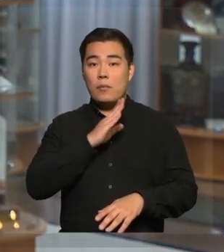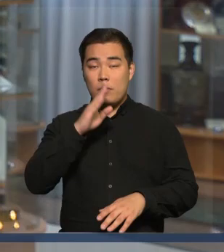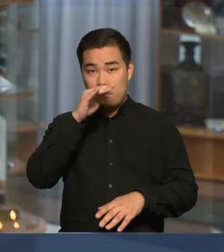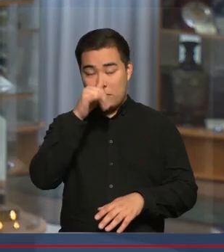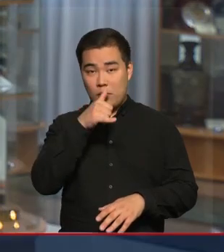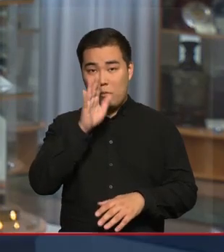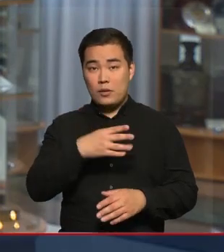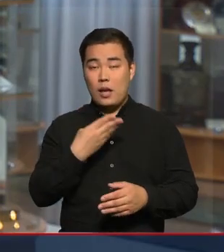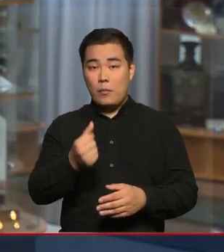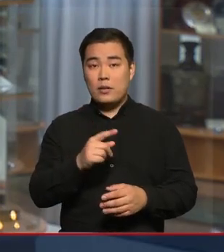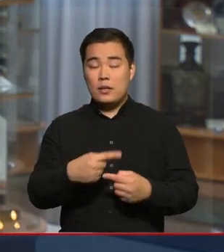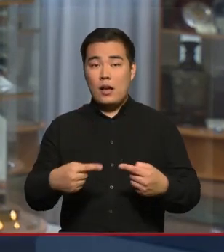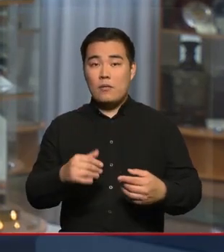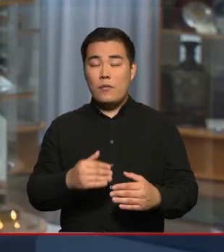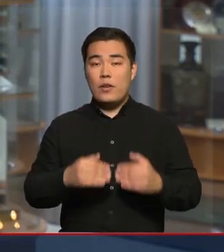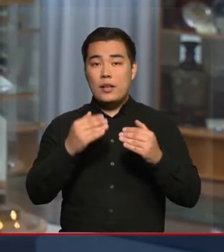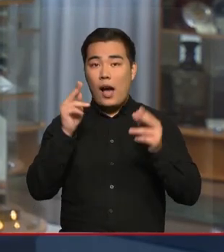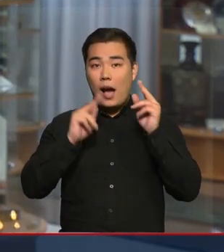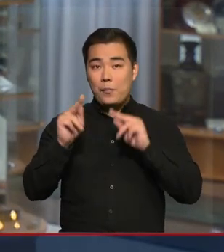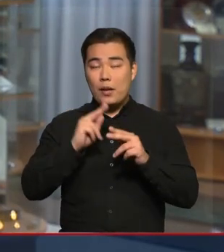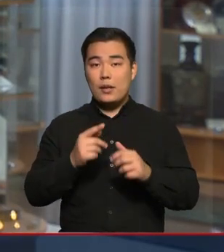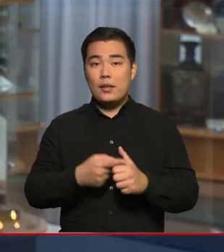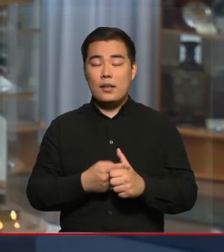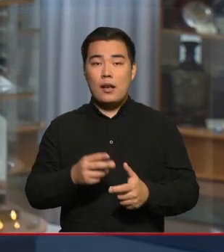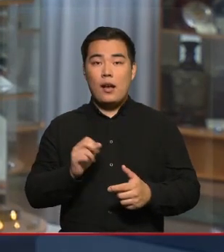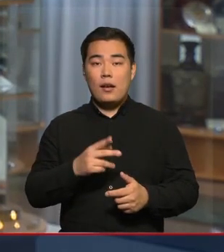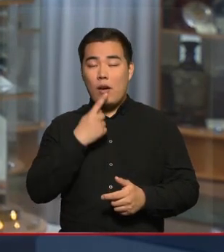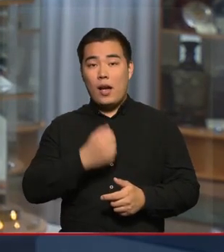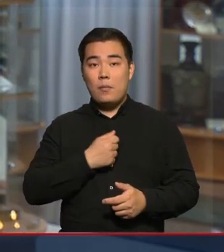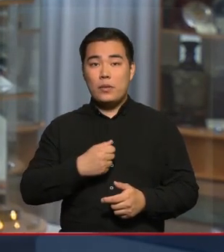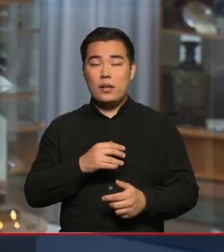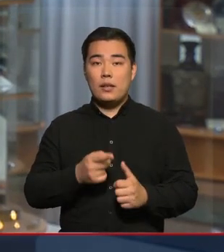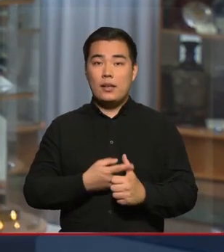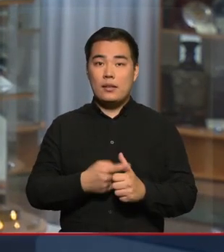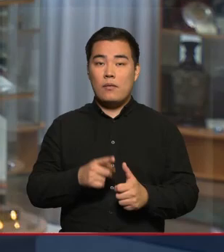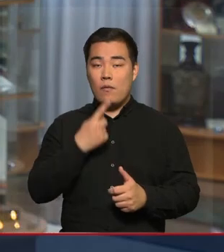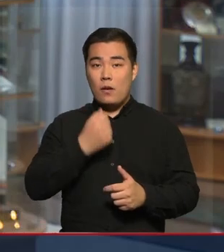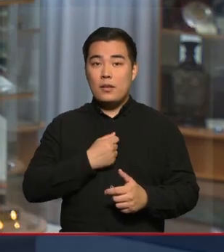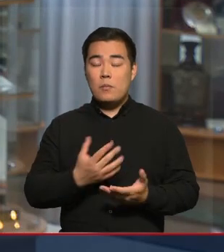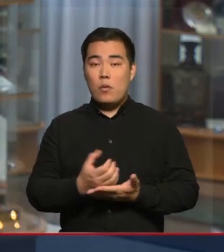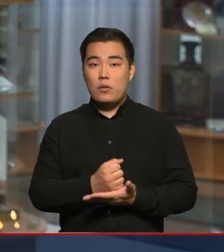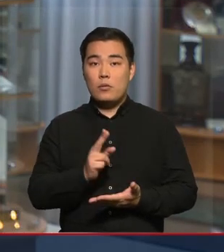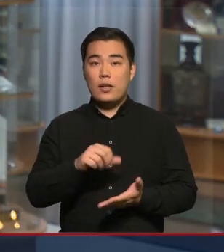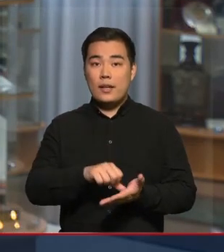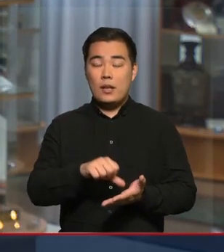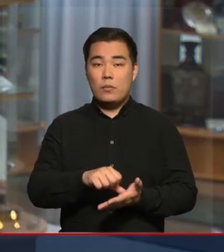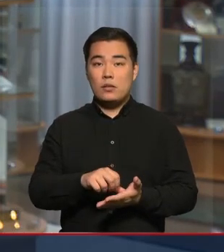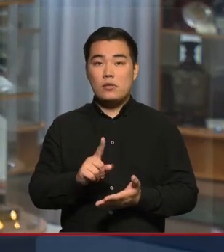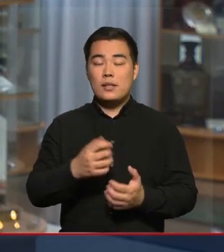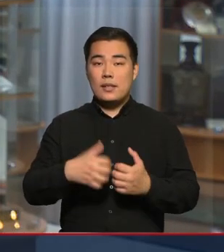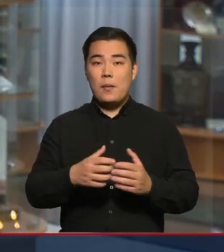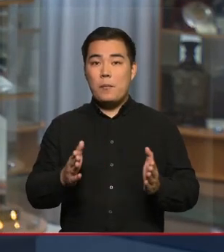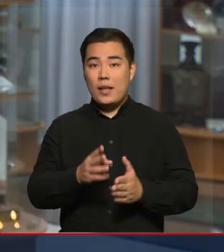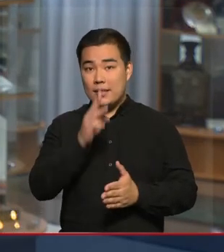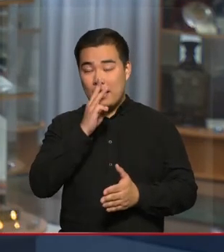могут заплатить за несколько высших образований. Да? Когда у нас в армию или на воинские сборы попадают ребята, у которых там средние,